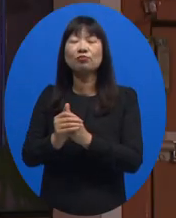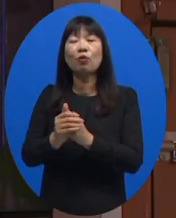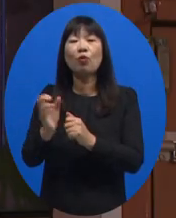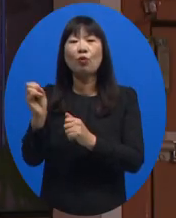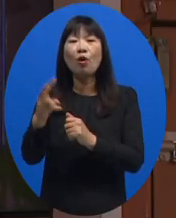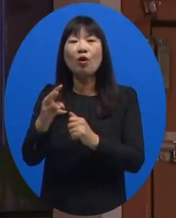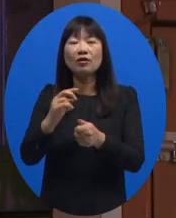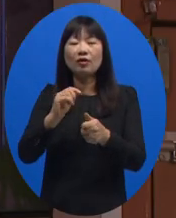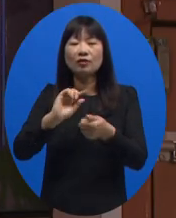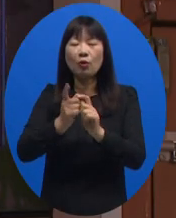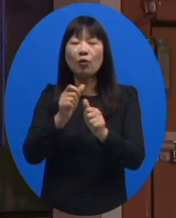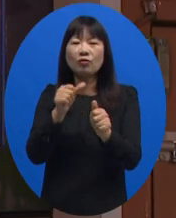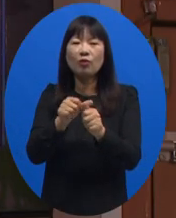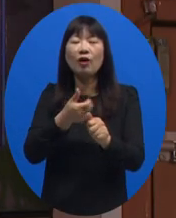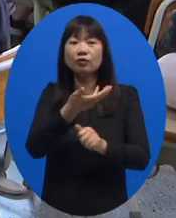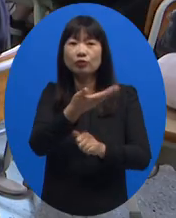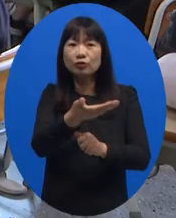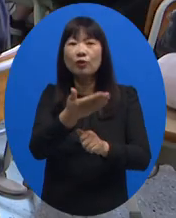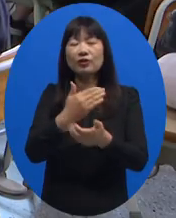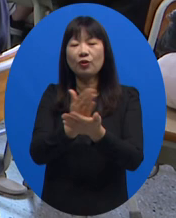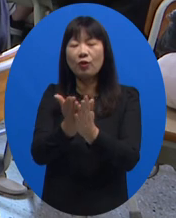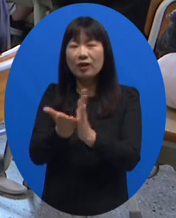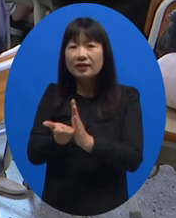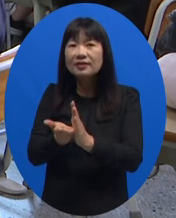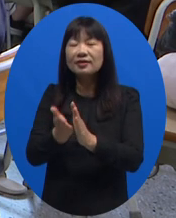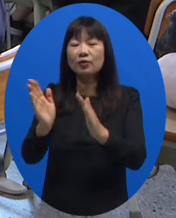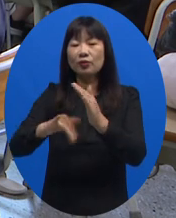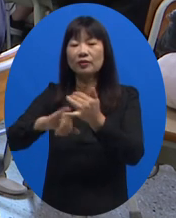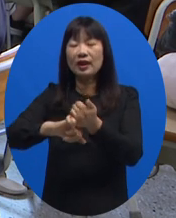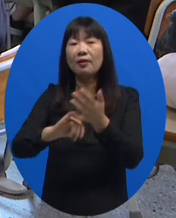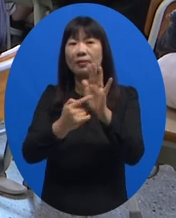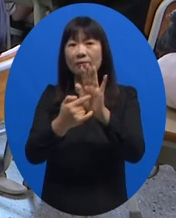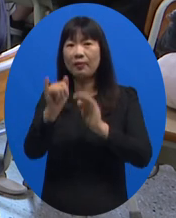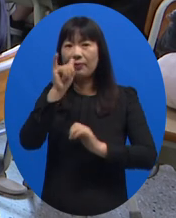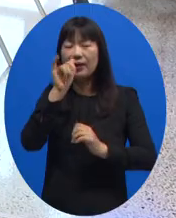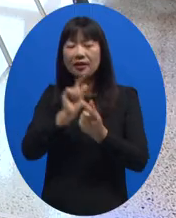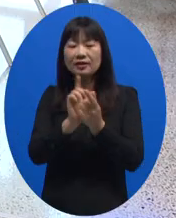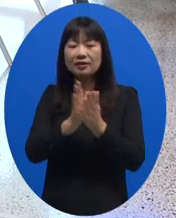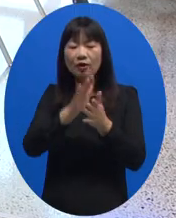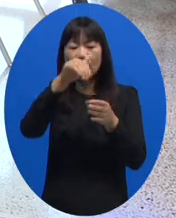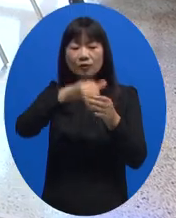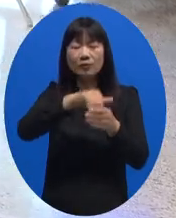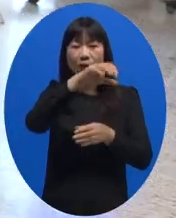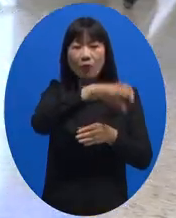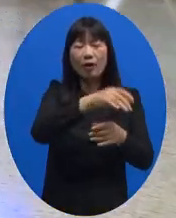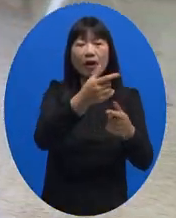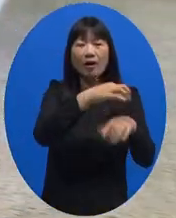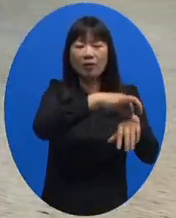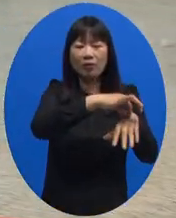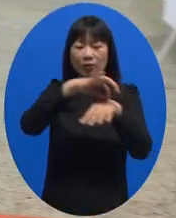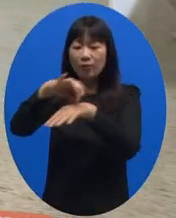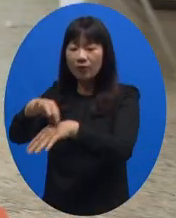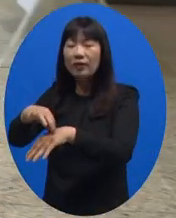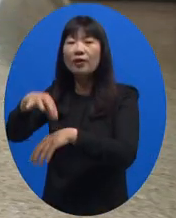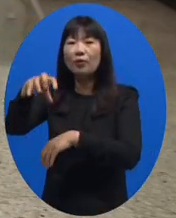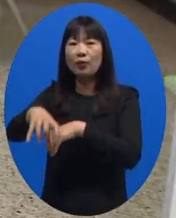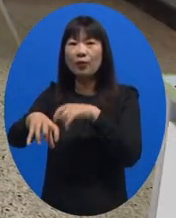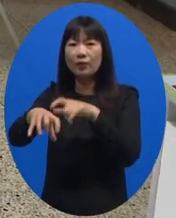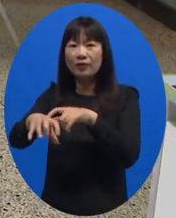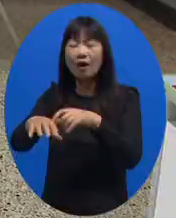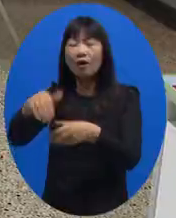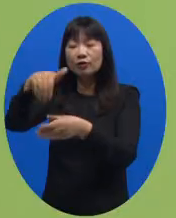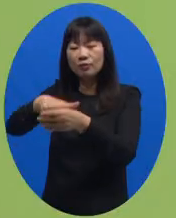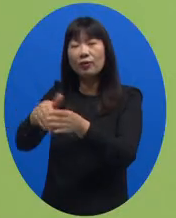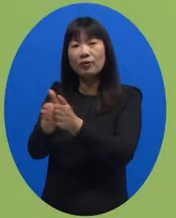학우들을 위한 세심한 공약들을 야심차게 발표합니다. 곧이어 실제 투표소와 똑같이 꾸며진 모의 투표소에서 모의